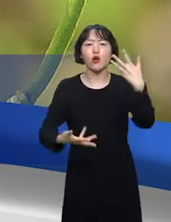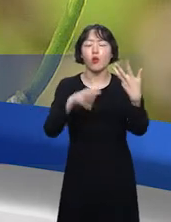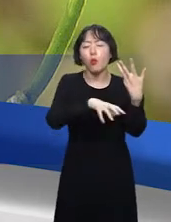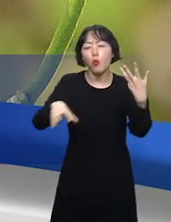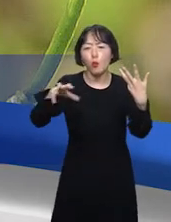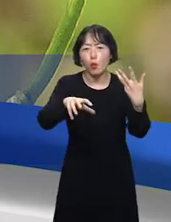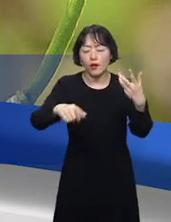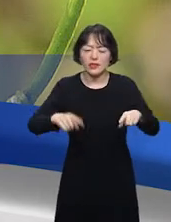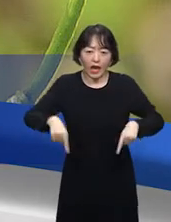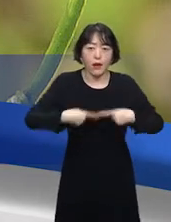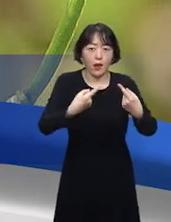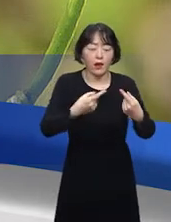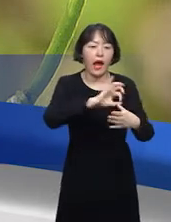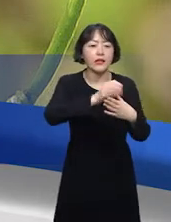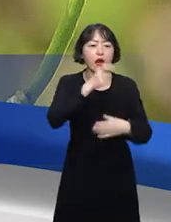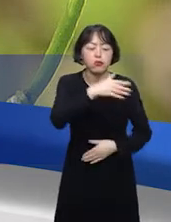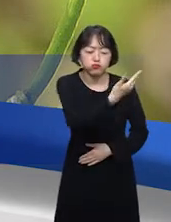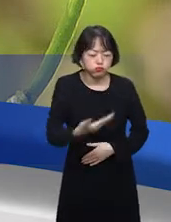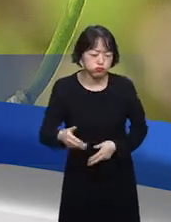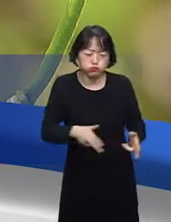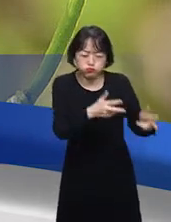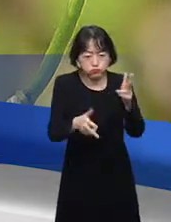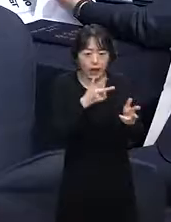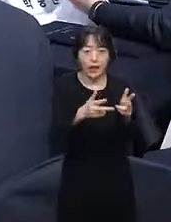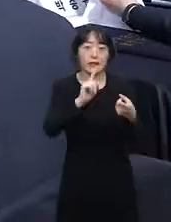고도화, 명소화 사업 협약을 체결했습니다.